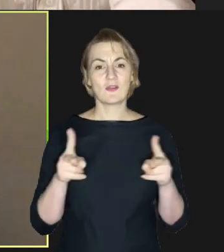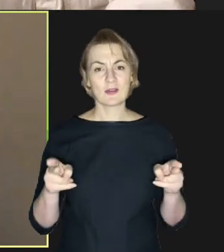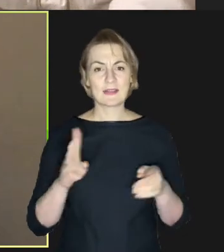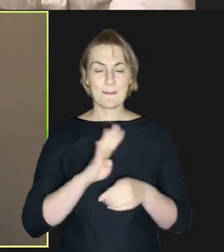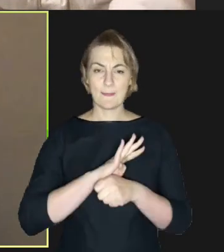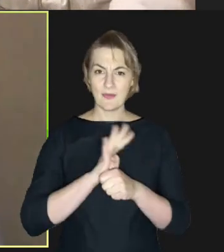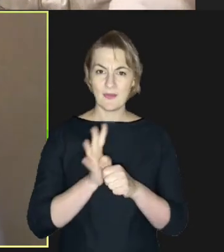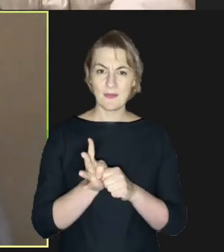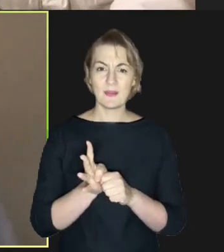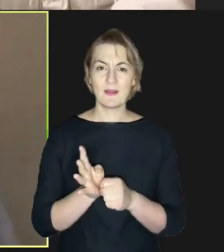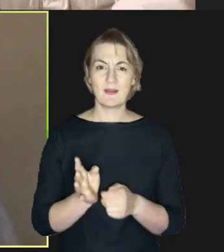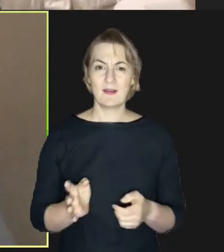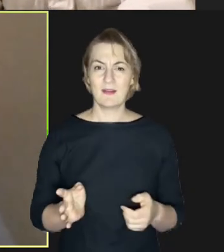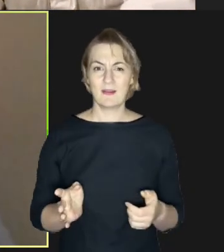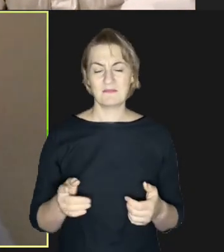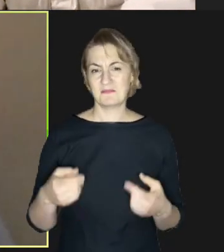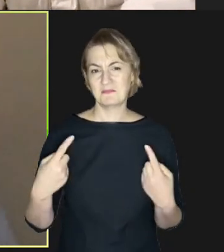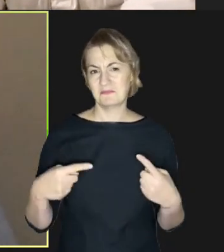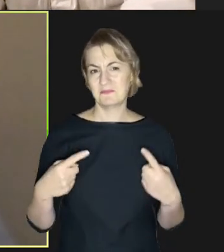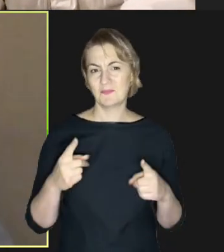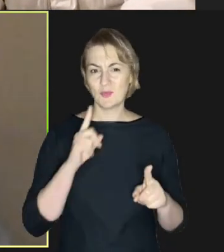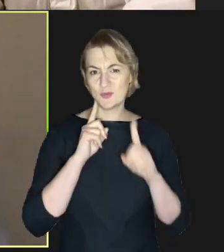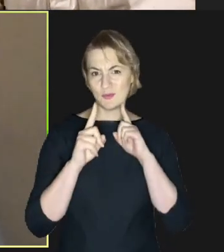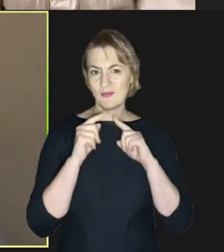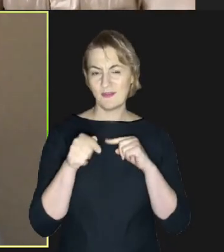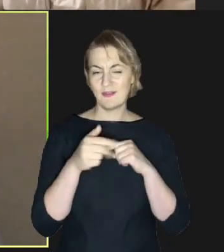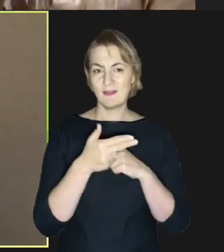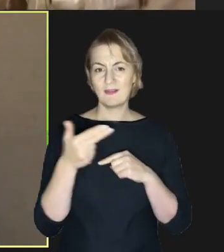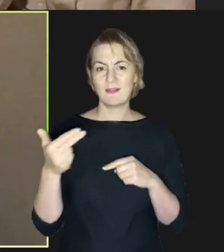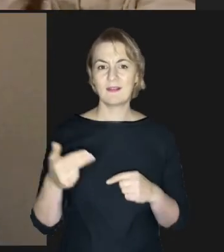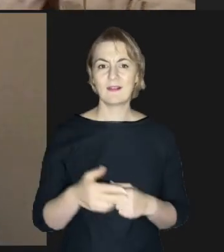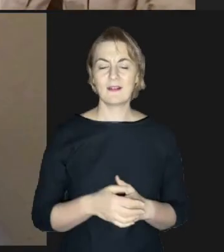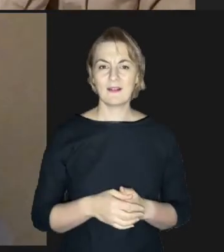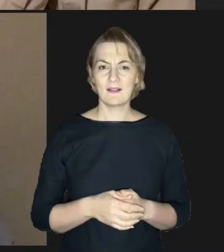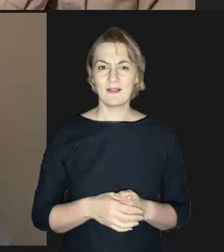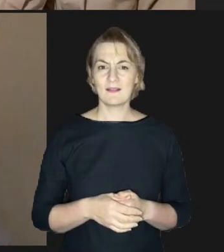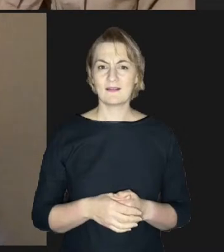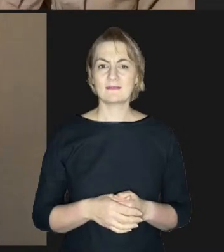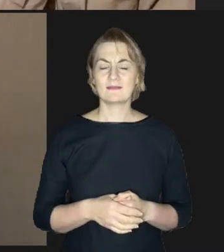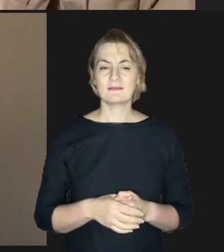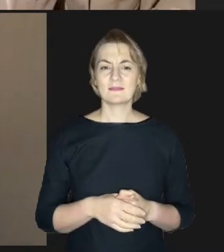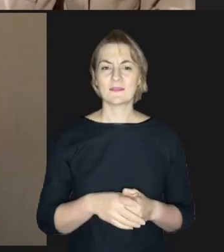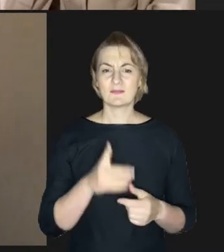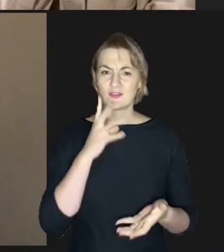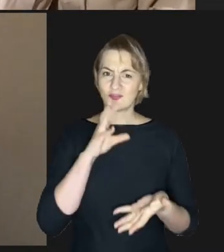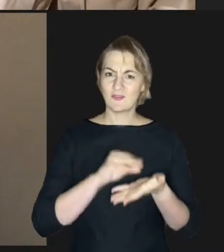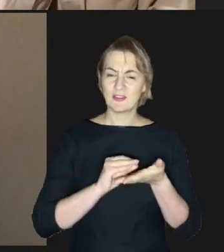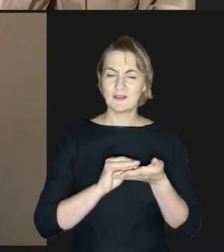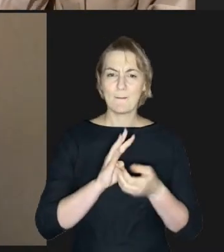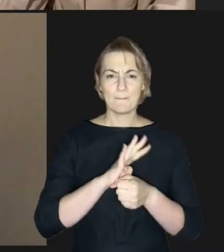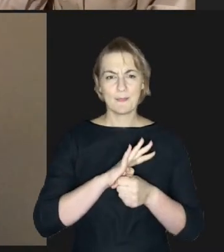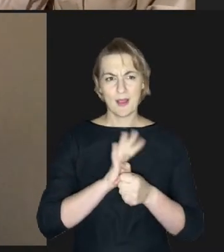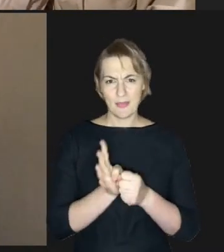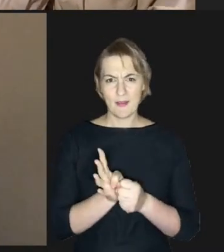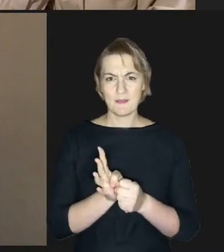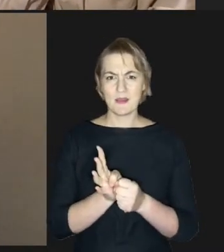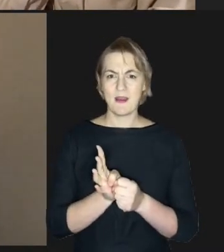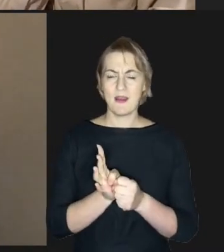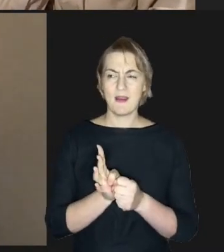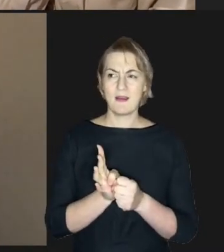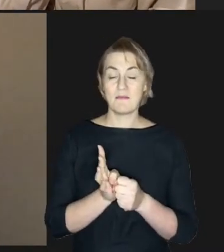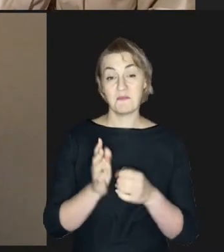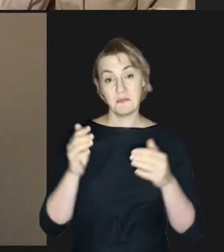sumie, Wojtku, nie mówiłeś o tym, czy doświadczenie pandemiczne ma szansę w